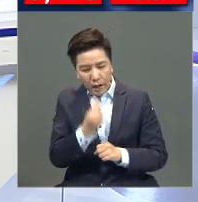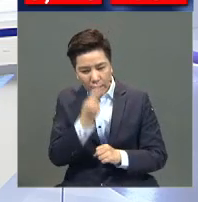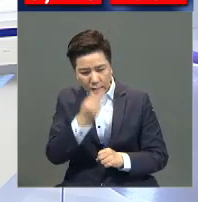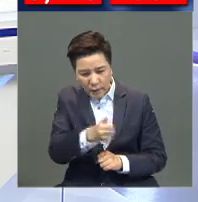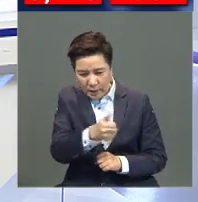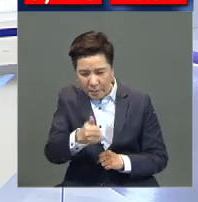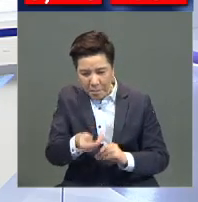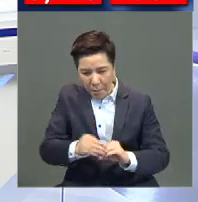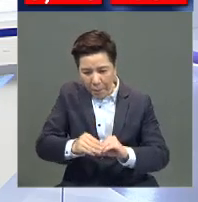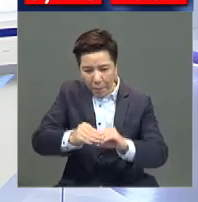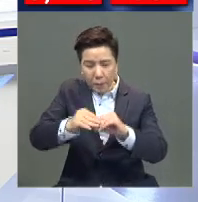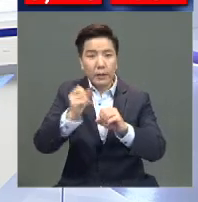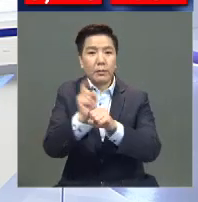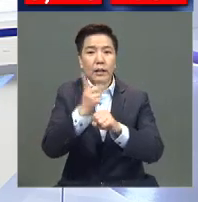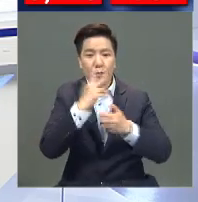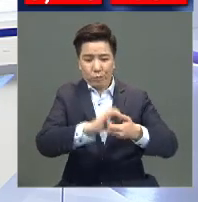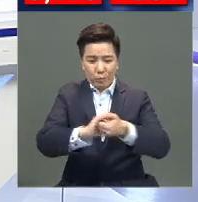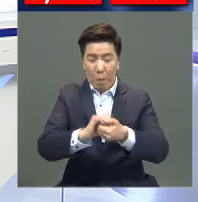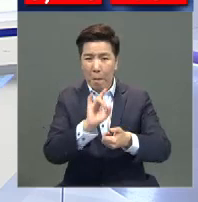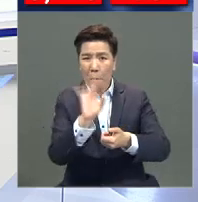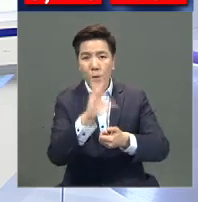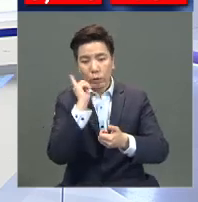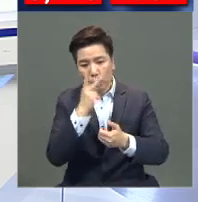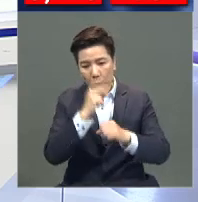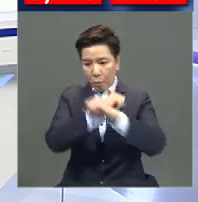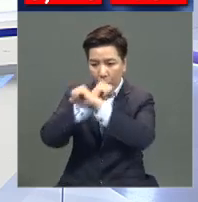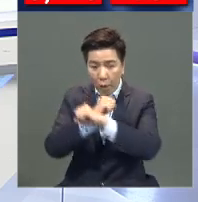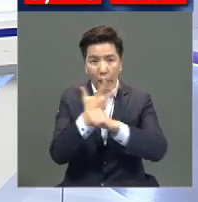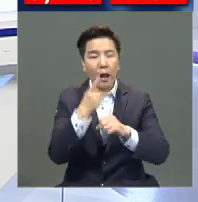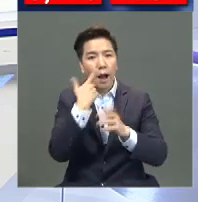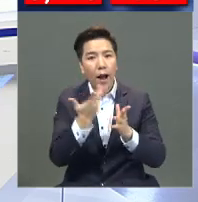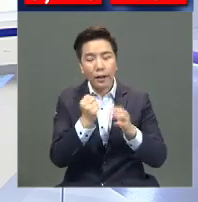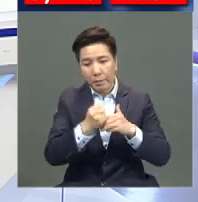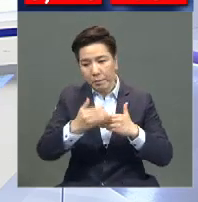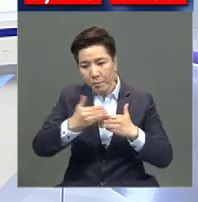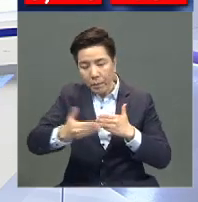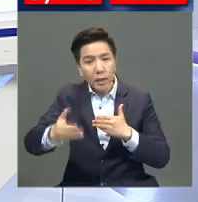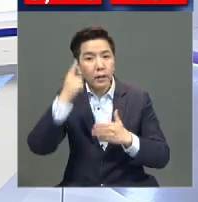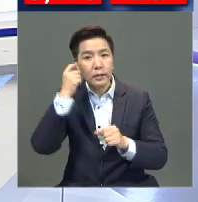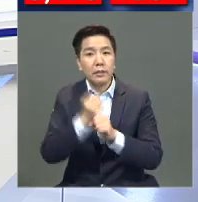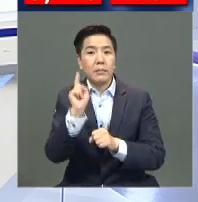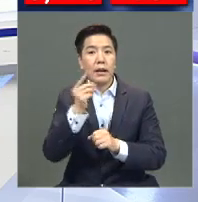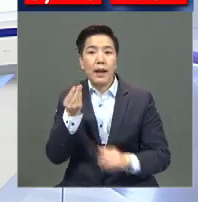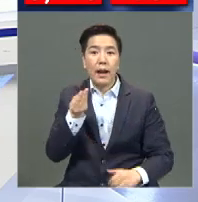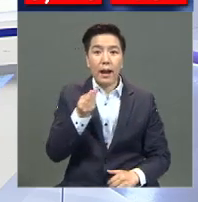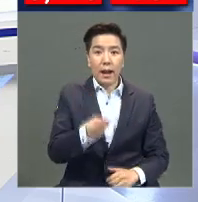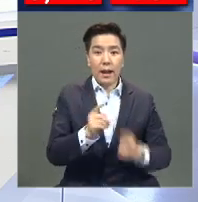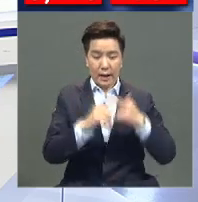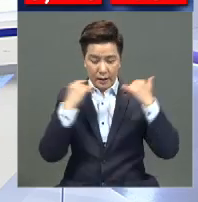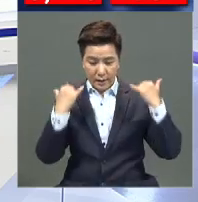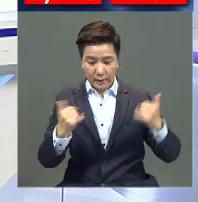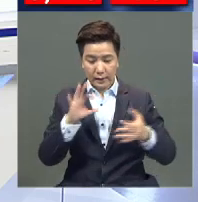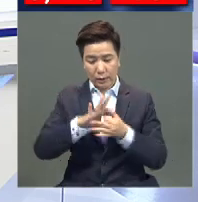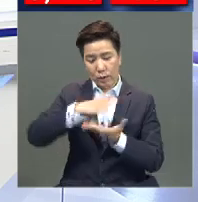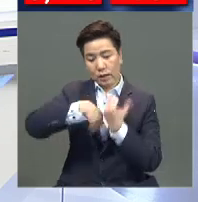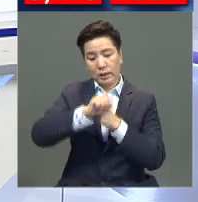ให้มันเพิ่มขึ้นมานอกจากความร่วมมือในการป้องกันการควบคุมโรคแล้วทำยังไงให้ความดีนั้นเข้ามาทำให้เรื่องของการขับเคลื่อนเ